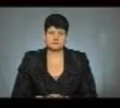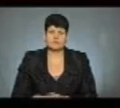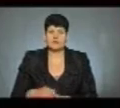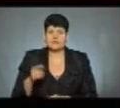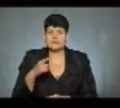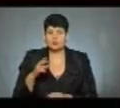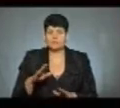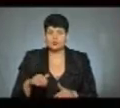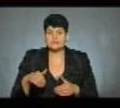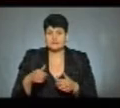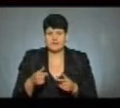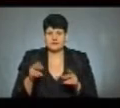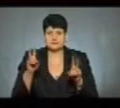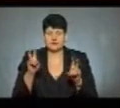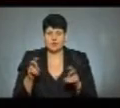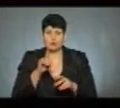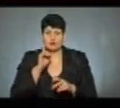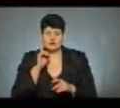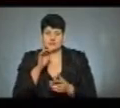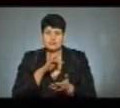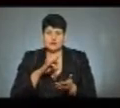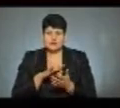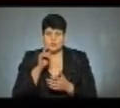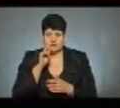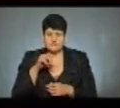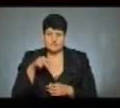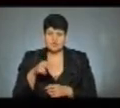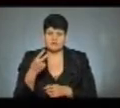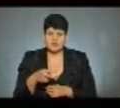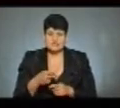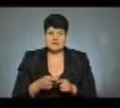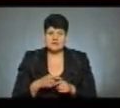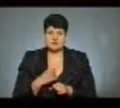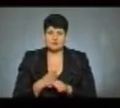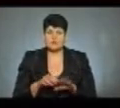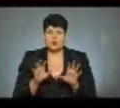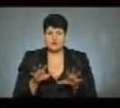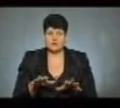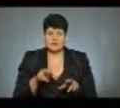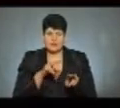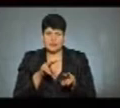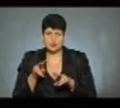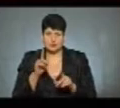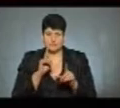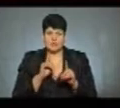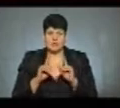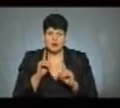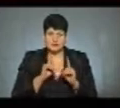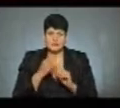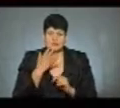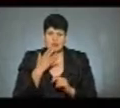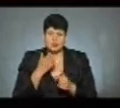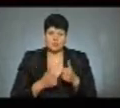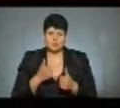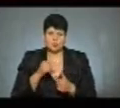Тернополю передали статус «Молодіжна столиця України 2020». Це зробив голова наглядової ради національного конкурсу «Молодіжна